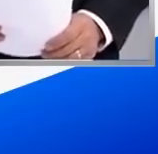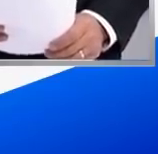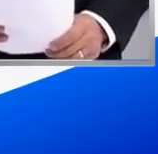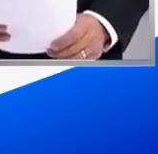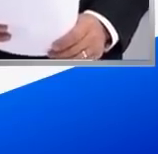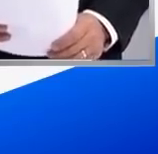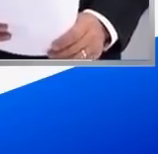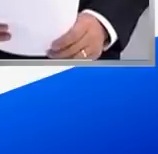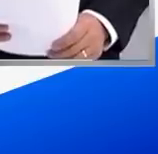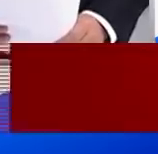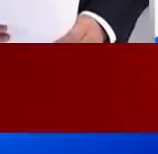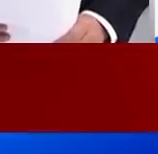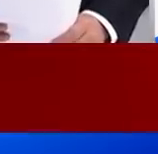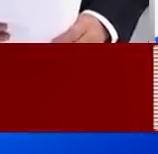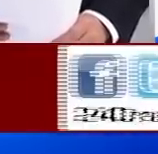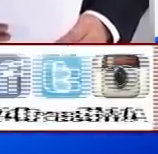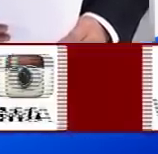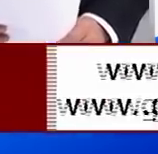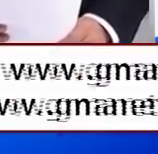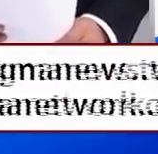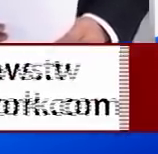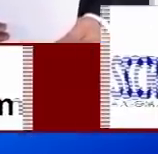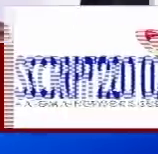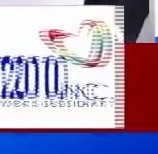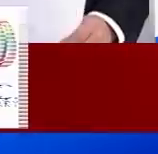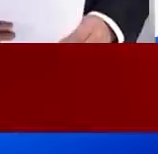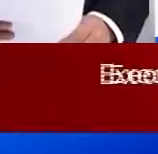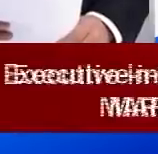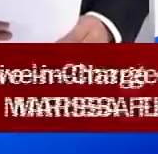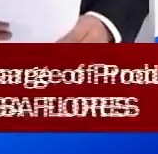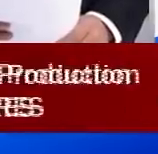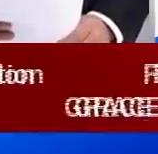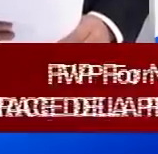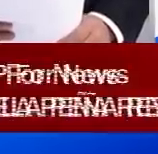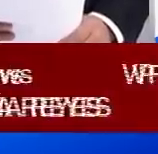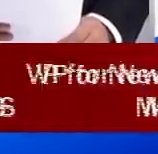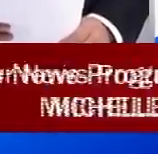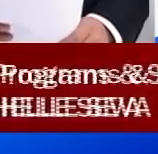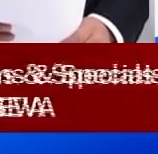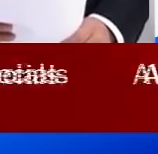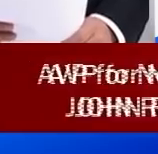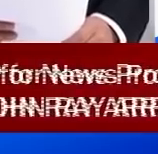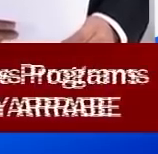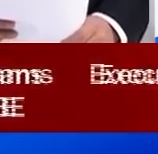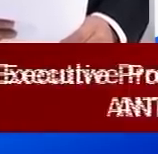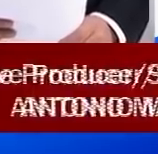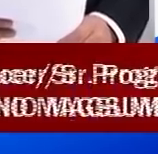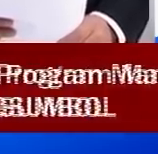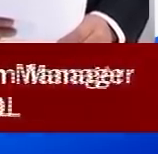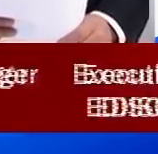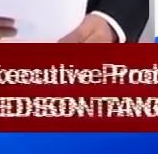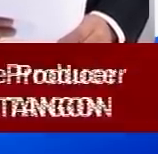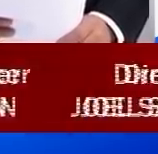2022. Ako po si Vicky Morales. Ako po si Rafi Tima. At ako po si Pia Arcangel, buong puso para sa Pilipino. Ito po ang GMA,